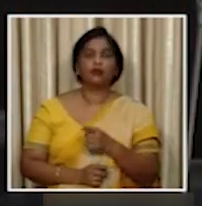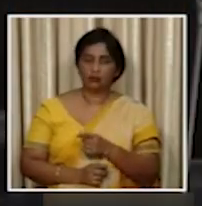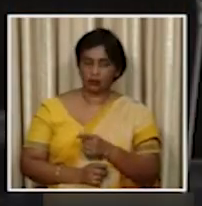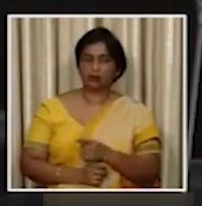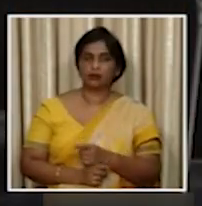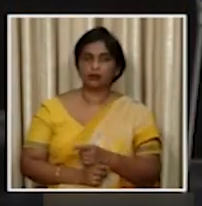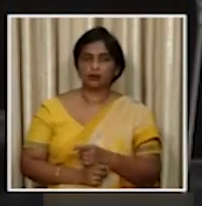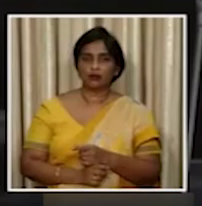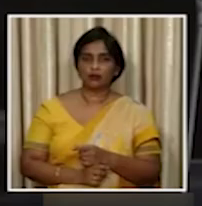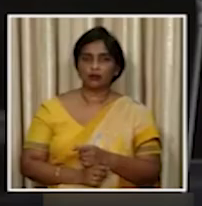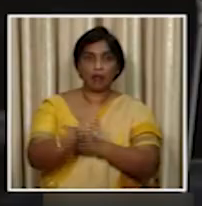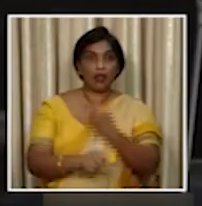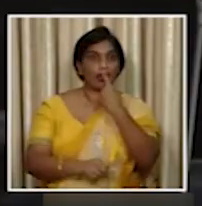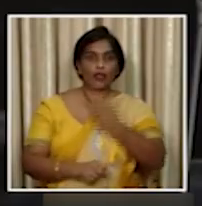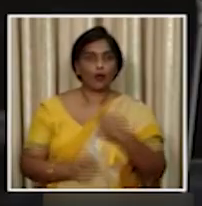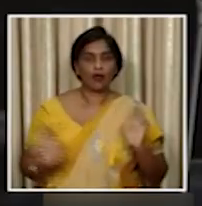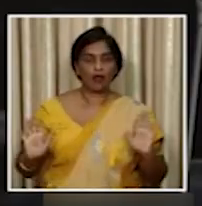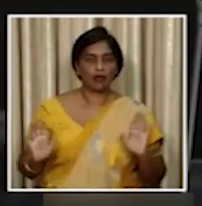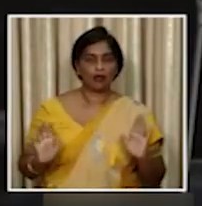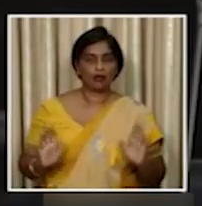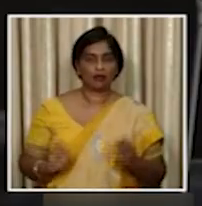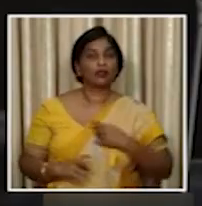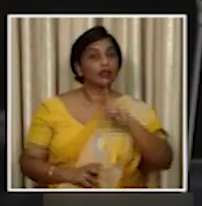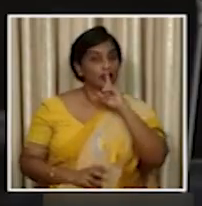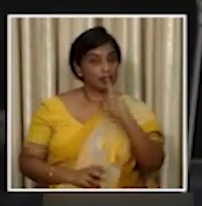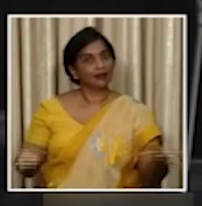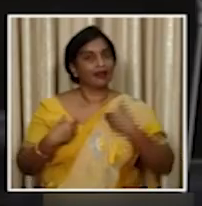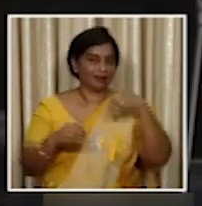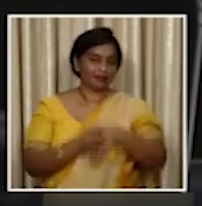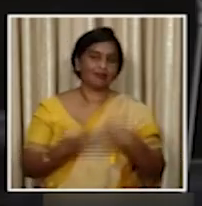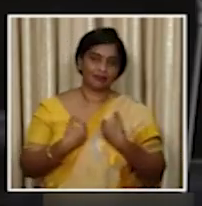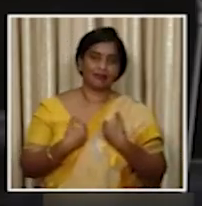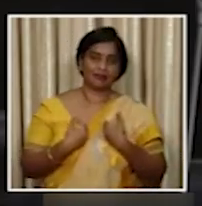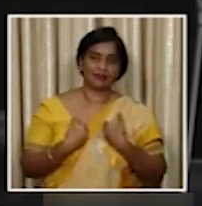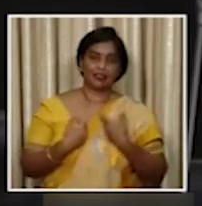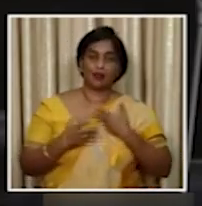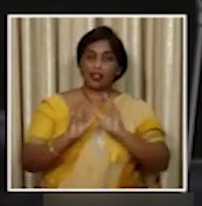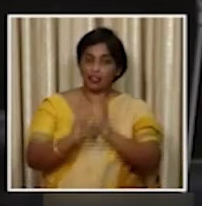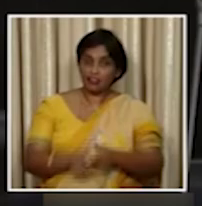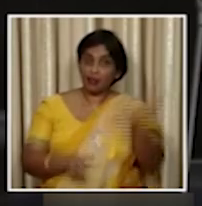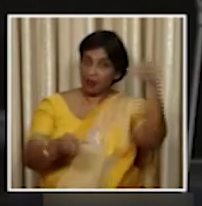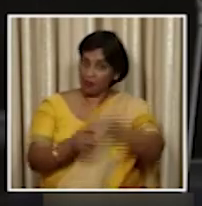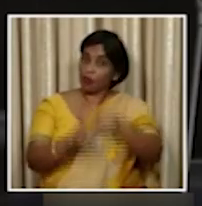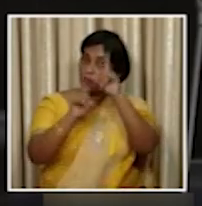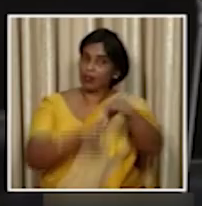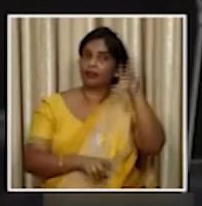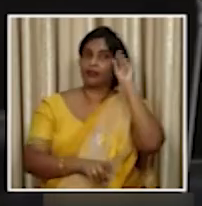කවුරු කියලා මාව මරනවා කියලා කිව්වේ නැහැ. ඔබතුමාට මම කියන්නේ මමනේ මේක ඉන්නේ මගේ සපත්තු දෙකට ඔබතුමා ආවොත් ඔබතුමාට